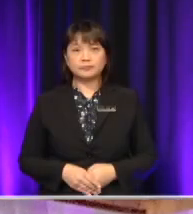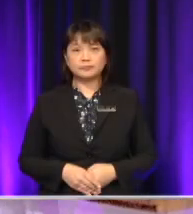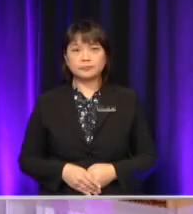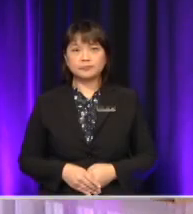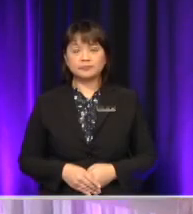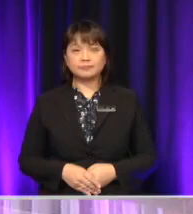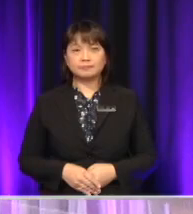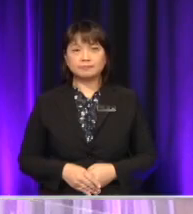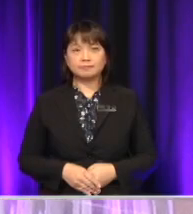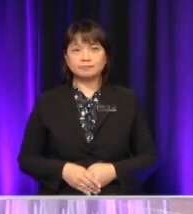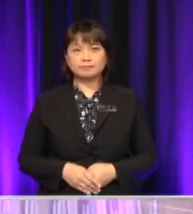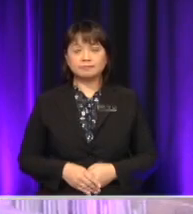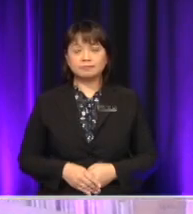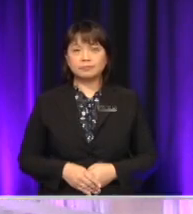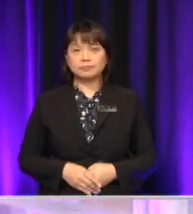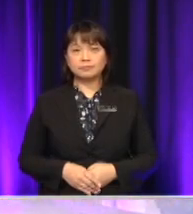Baiklah.